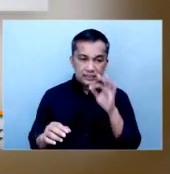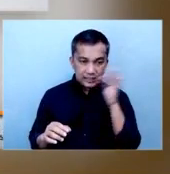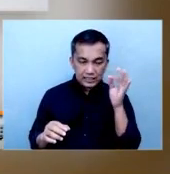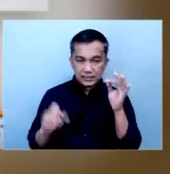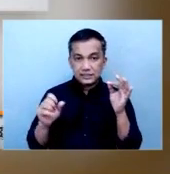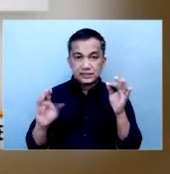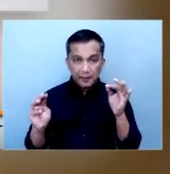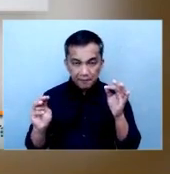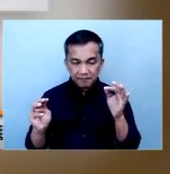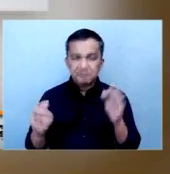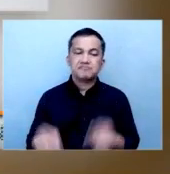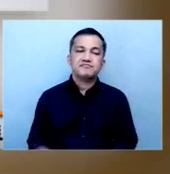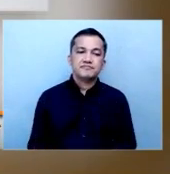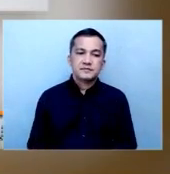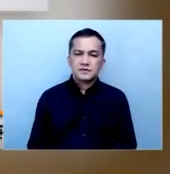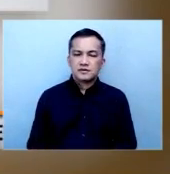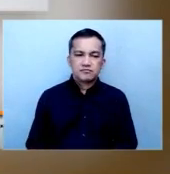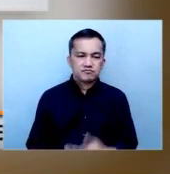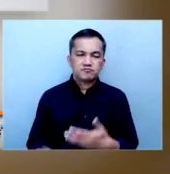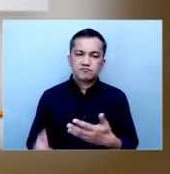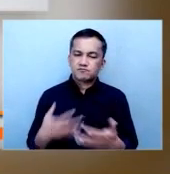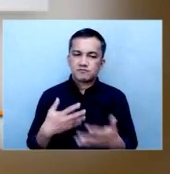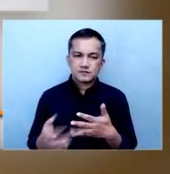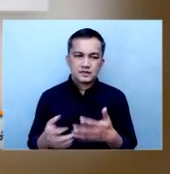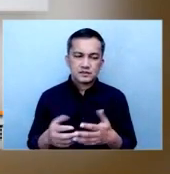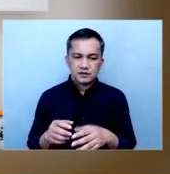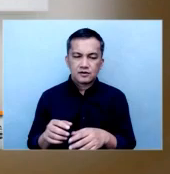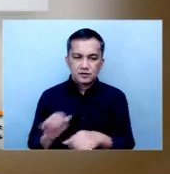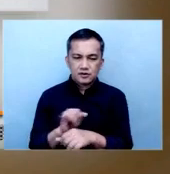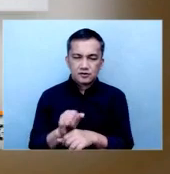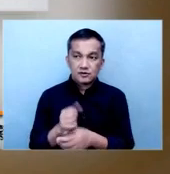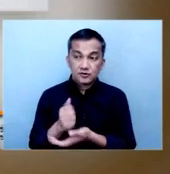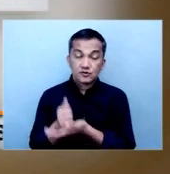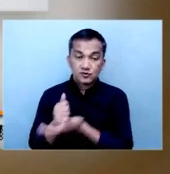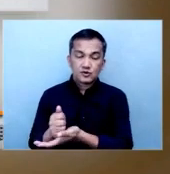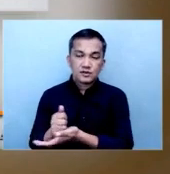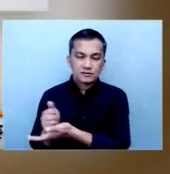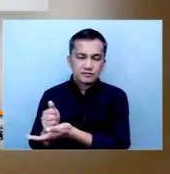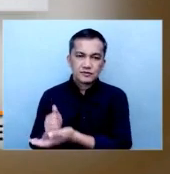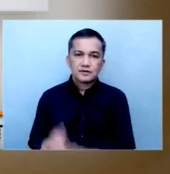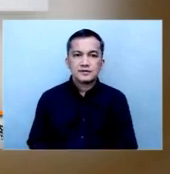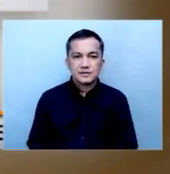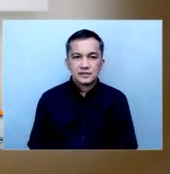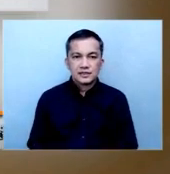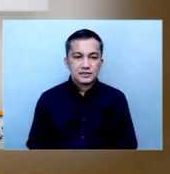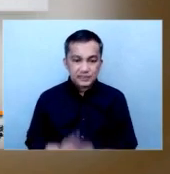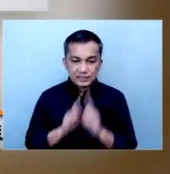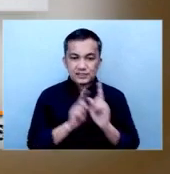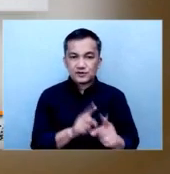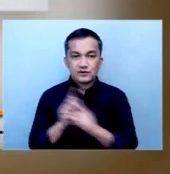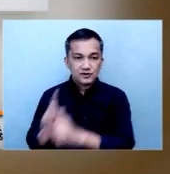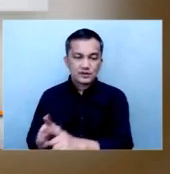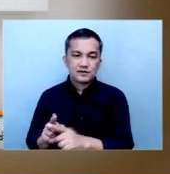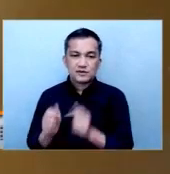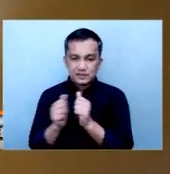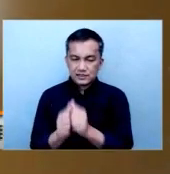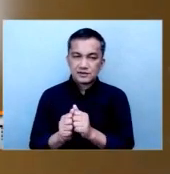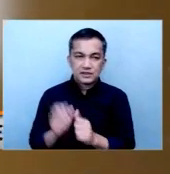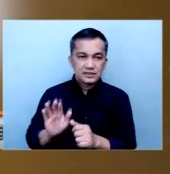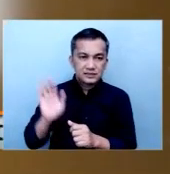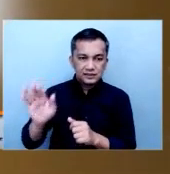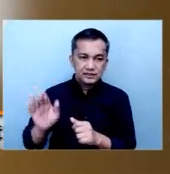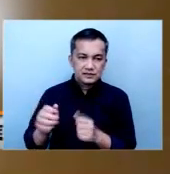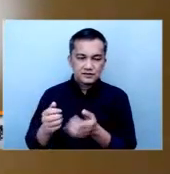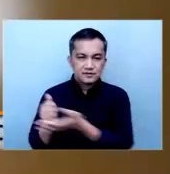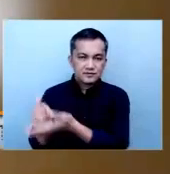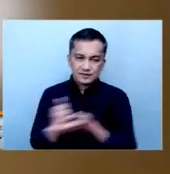Gayunpaman, aktibo naman nito ang tinutulungan ng, or tinutugunan ng magkasama at sila po ay nagtutulungan naman